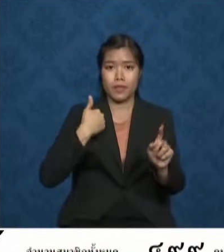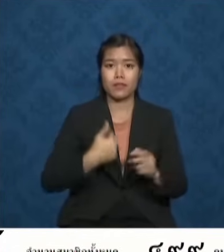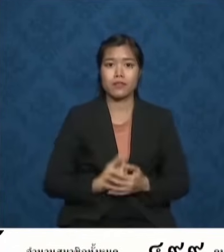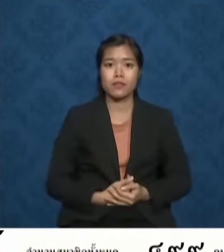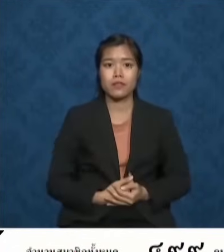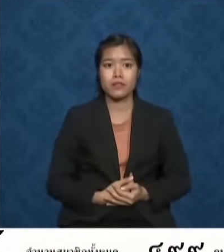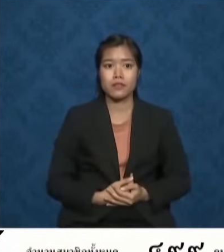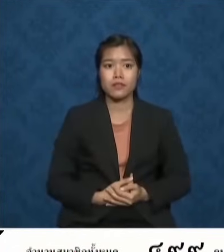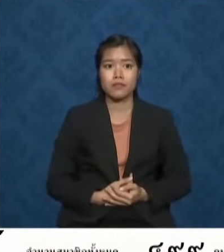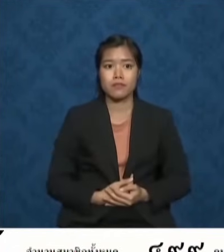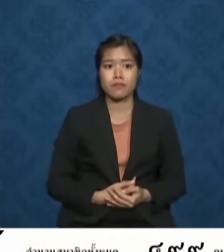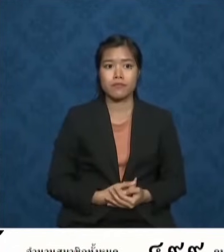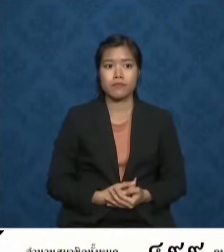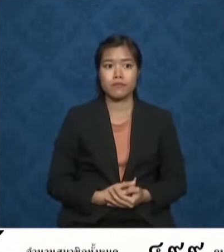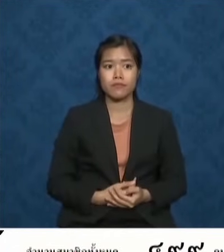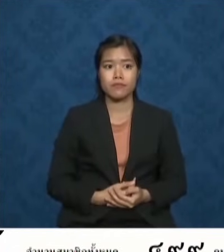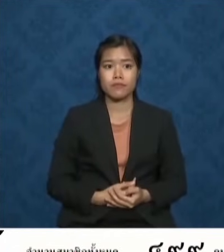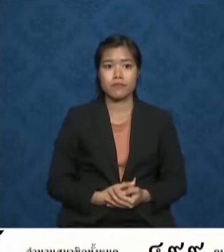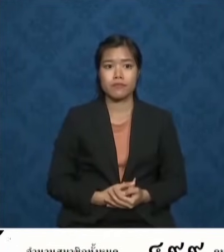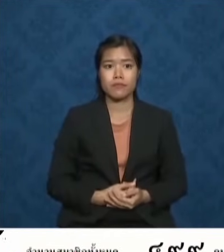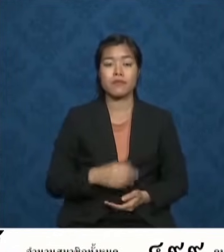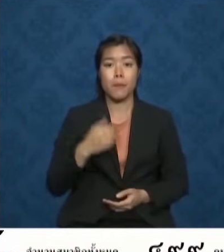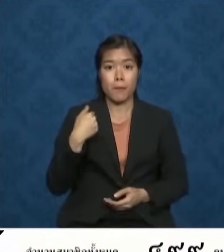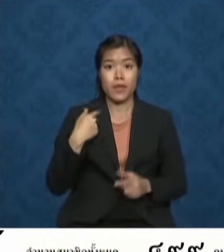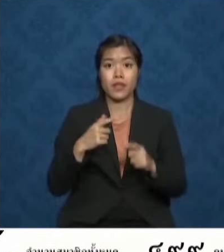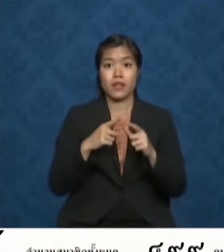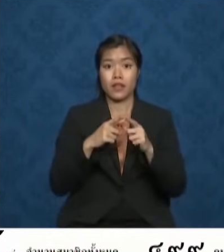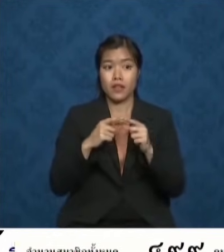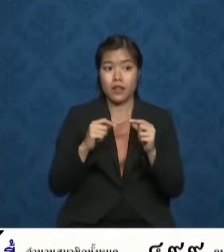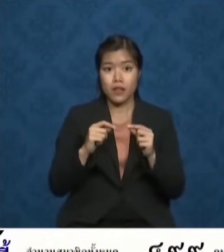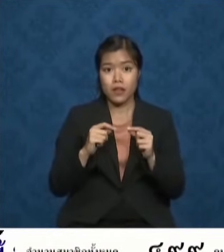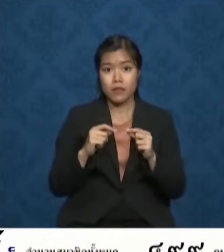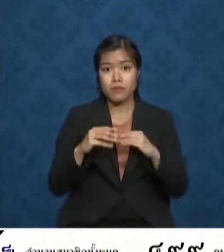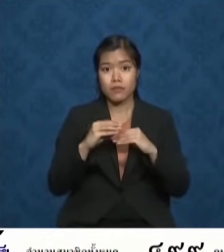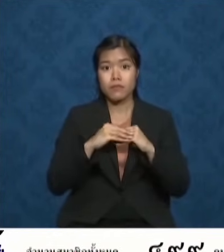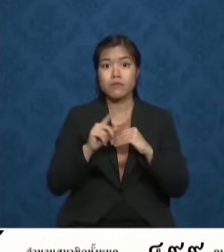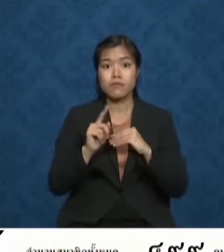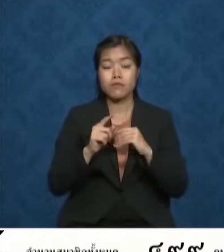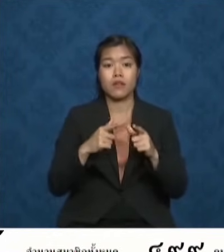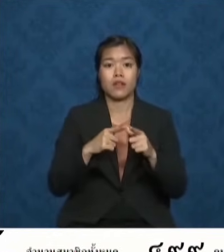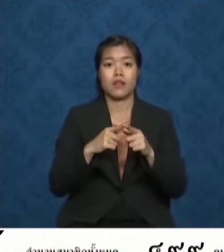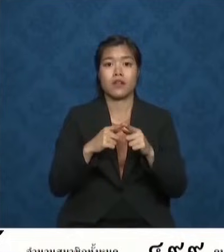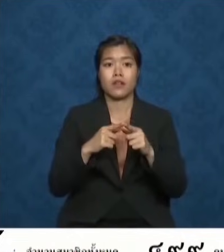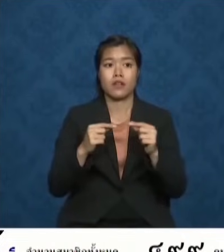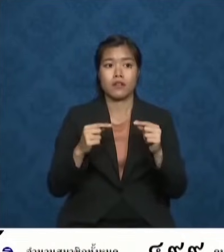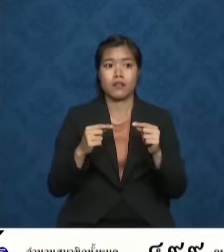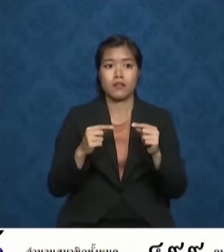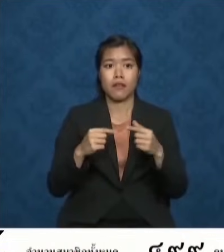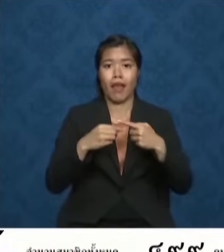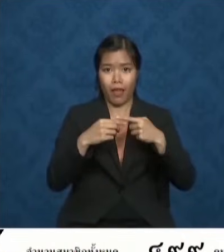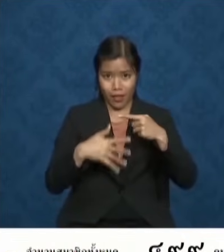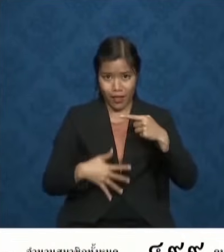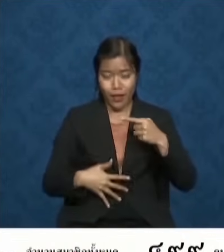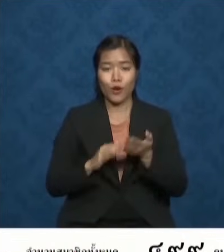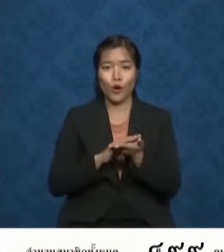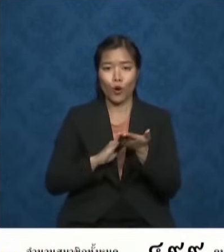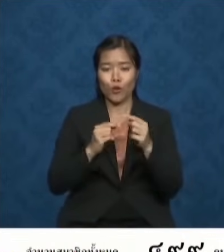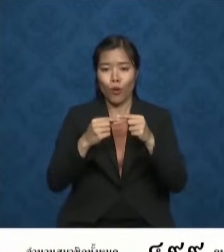งครับเราคำหนึ่งมีอีกเรื่องหนึ่งก็คือเรื่องเกี่ยวกับเยอะหน่อยนะครับประธานโท